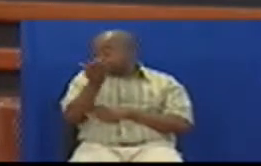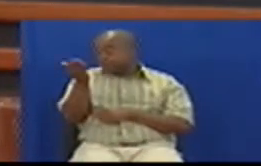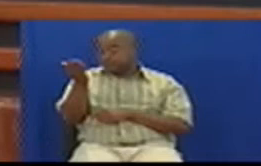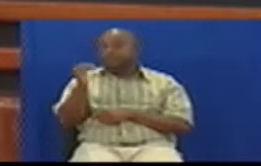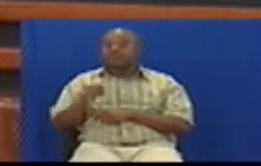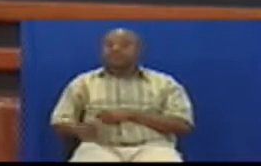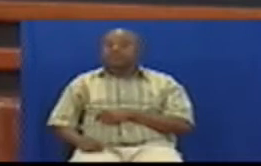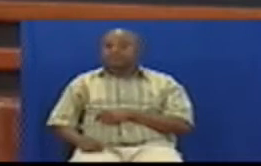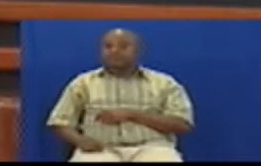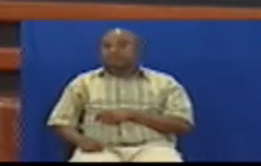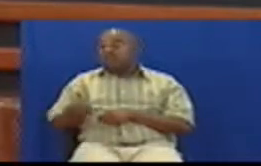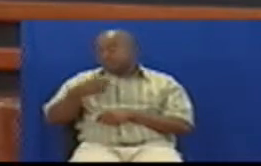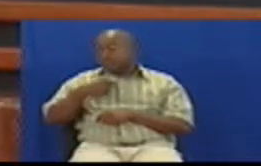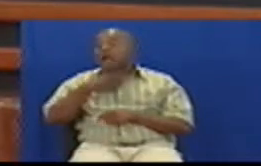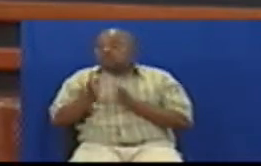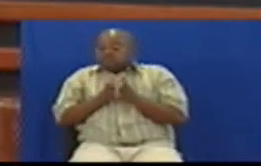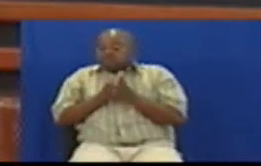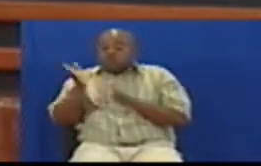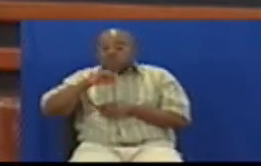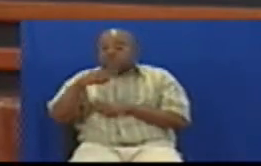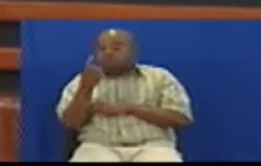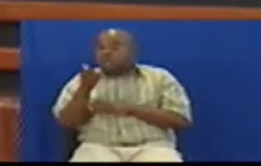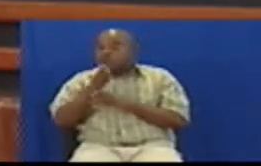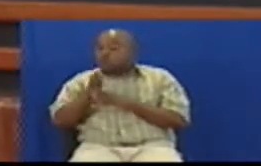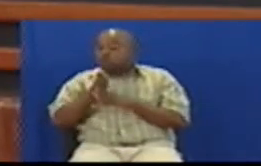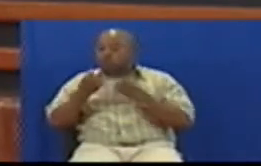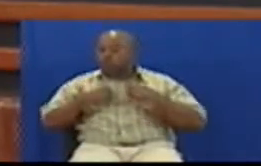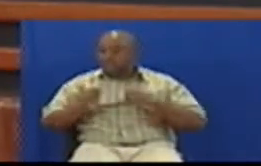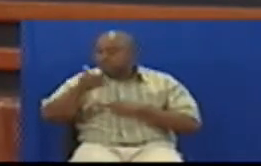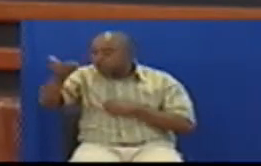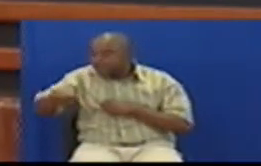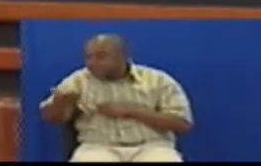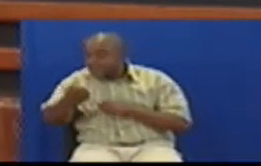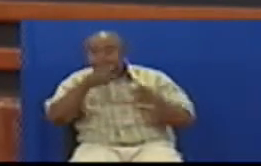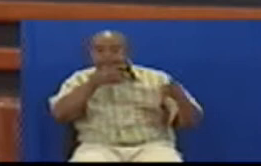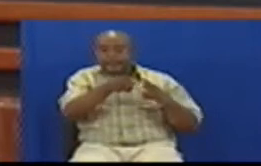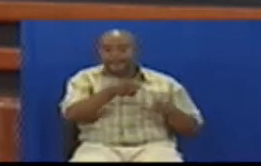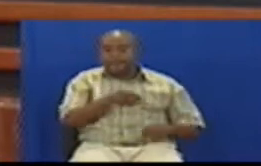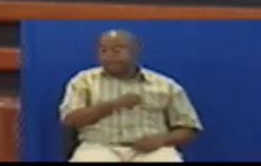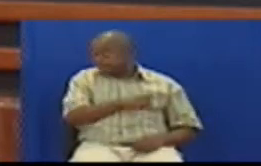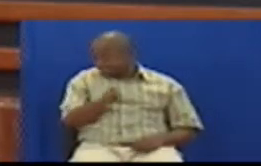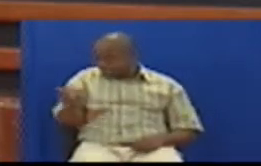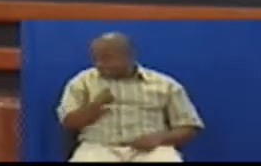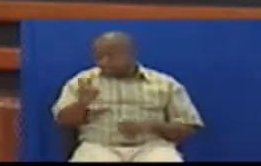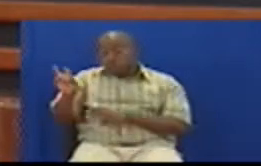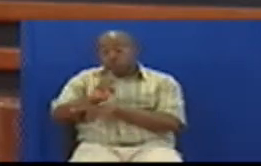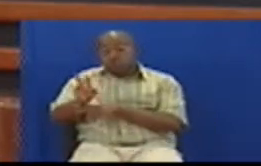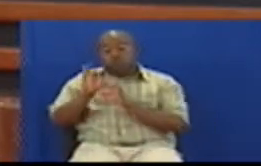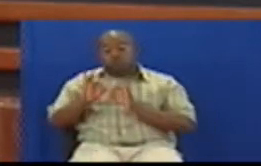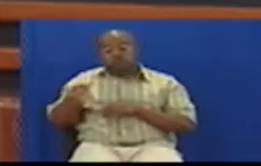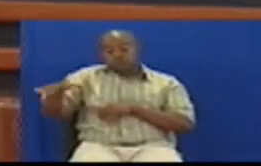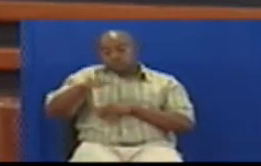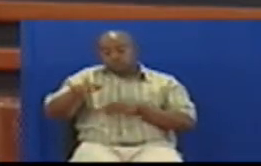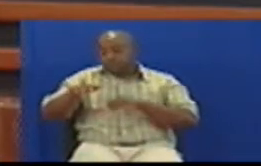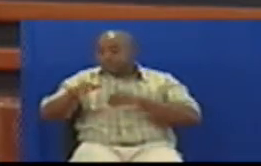nataka nimalizie moja. Na watendaji wetu wa vijiji na kata, haya ndio wasimamizi wakubwa wa maeneo yetu ya maendeleo katika